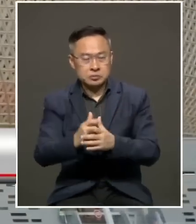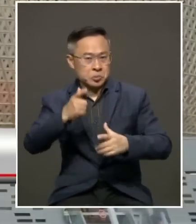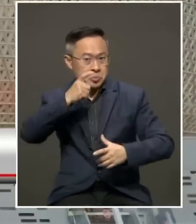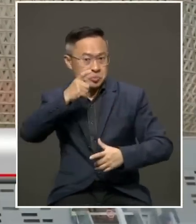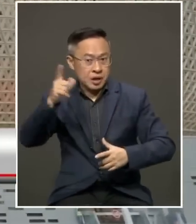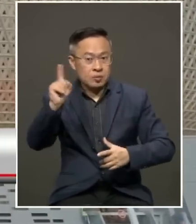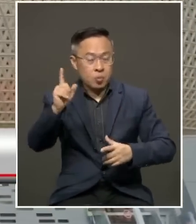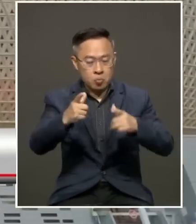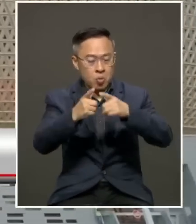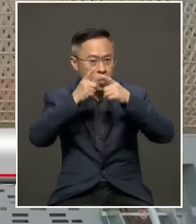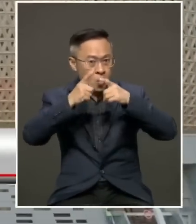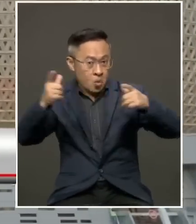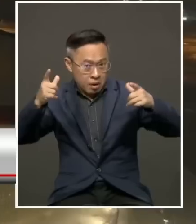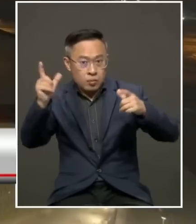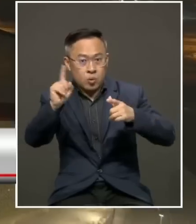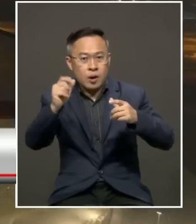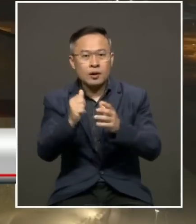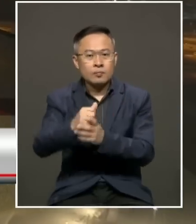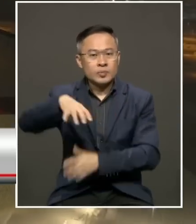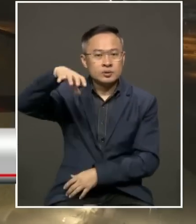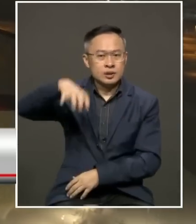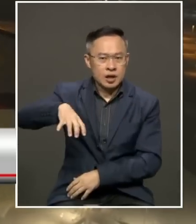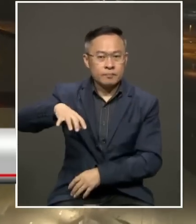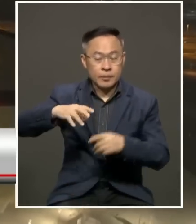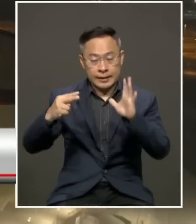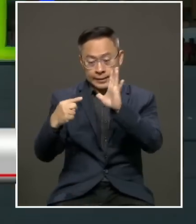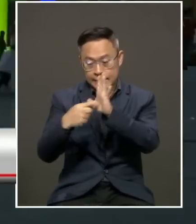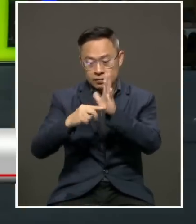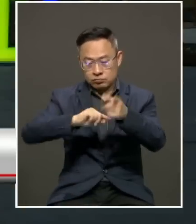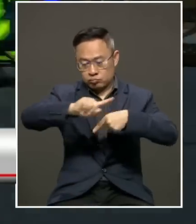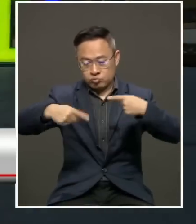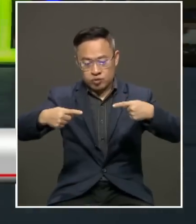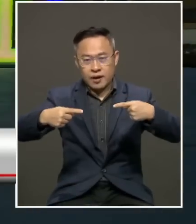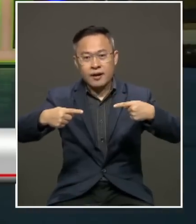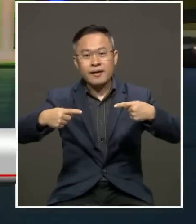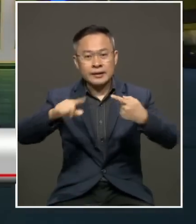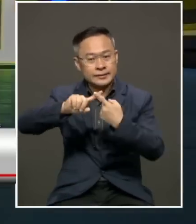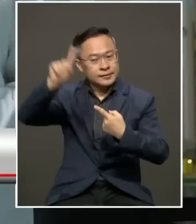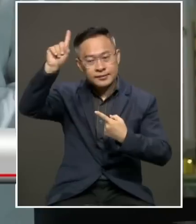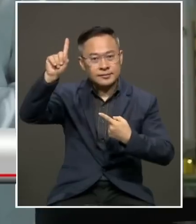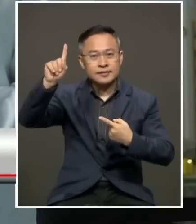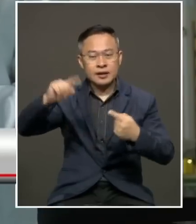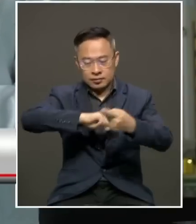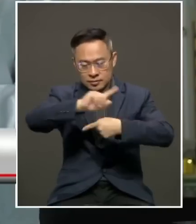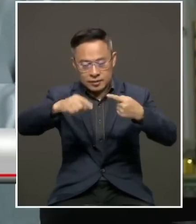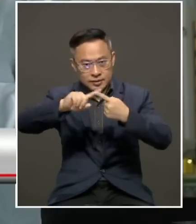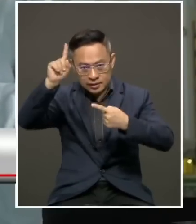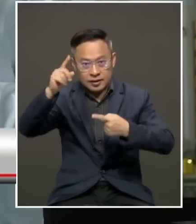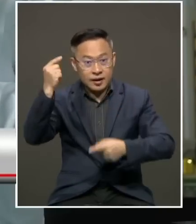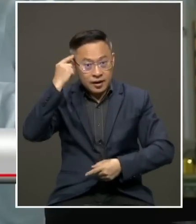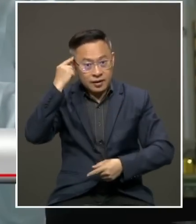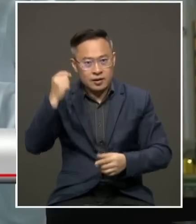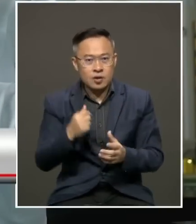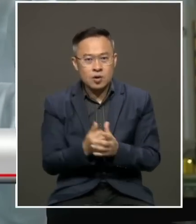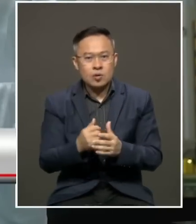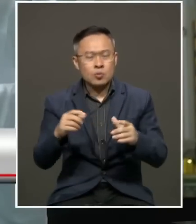เองโดดเด่นโดดเด้งนะคะเนี่ยอันนี้ดูภายนอกเหมือนเป็นสนามกีฬาแบบ Hot